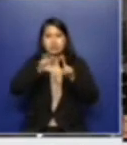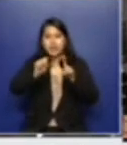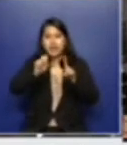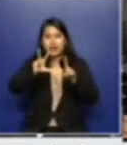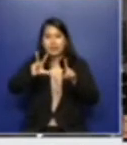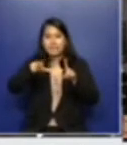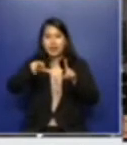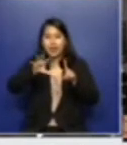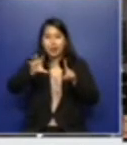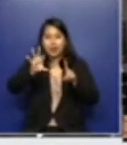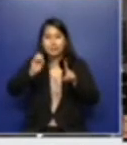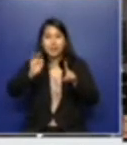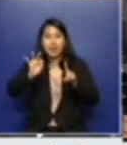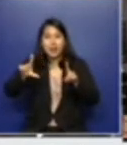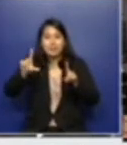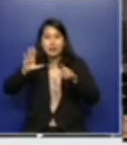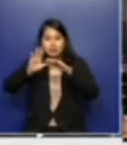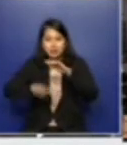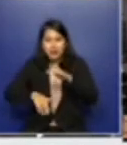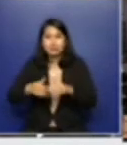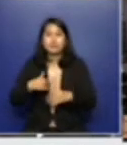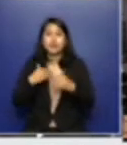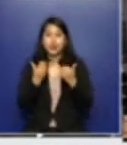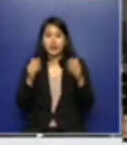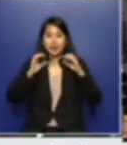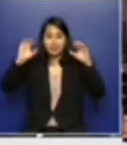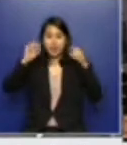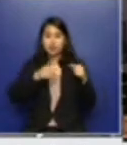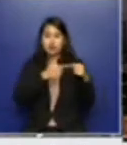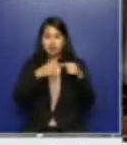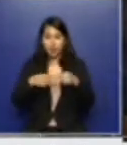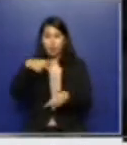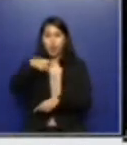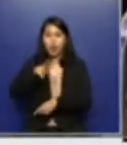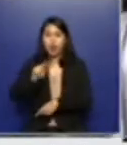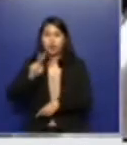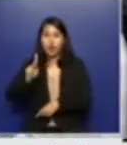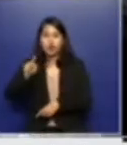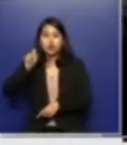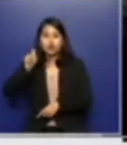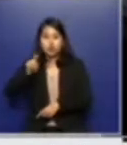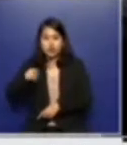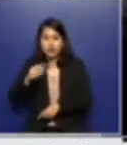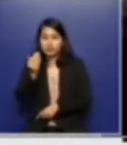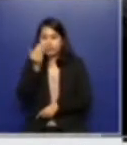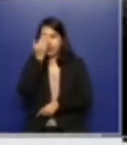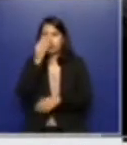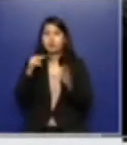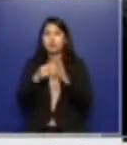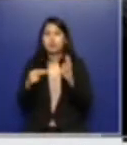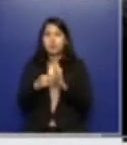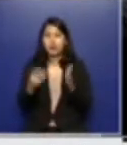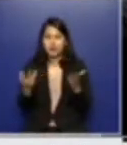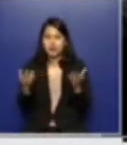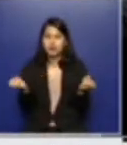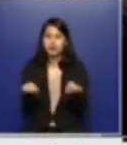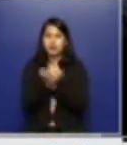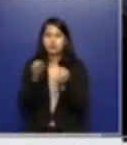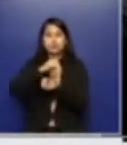าลต่อพ.ร.ก.ฉุกเฉินออกไปอีกค่ะซึ่งจะยิ่งซ้ำเติมภาวะเศรษฐกิจของประเทศให้ฟื้นตัวช้าไปอี